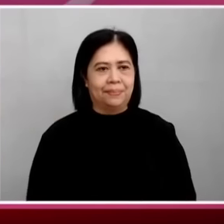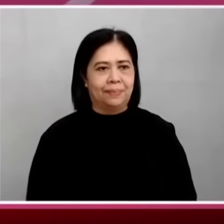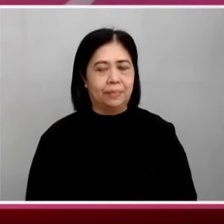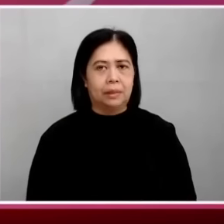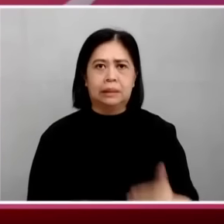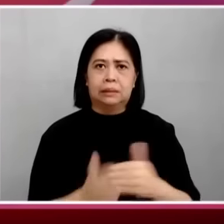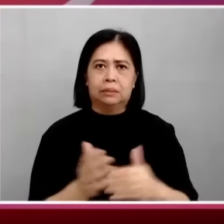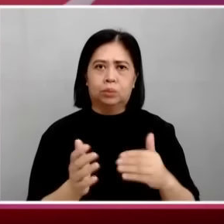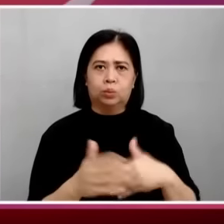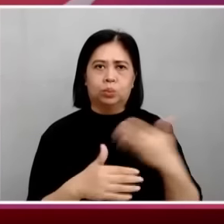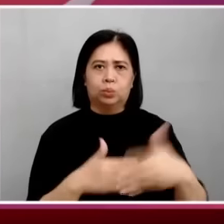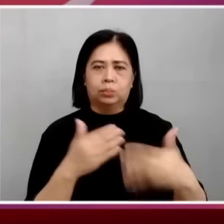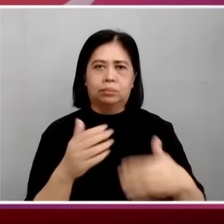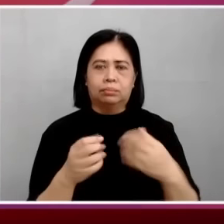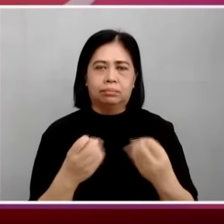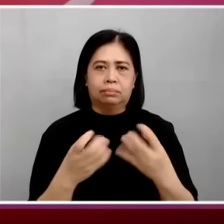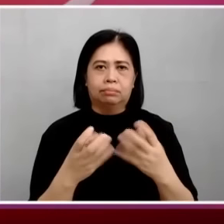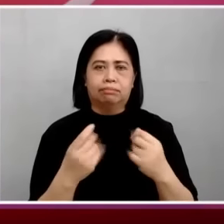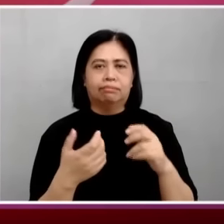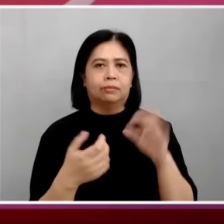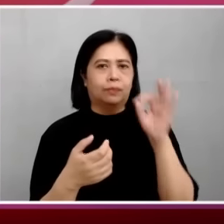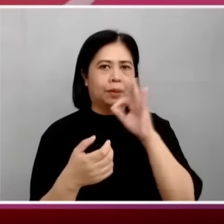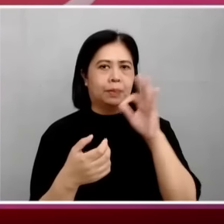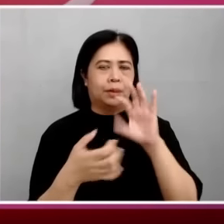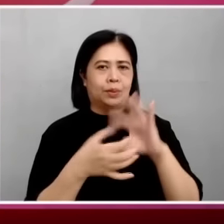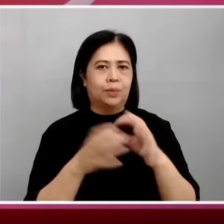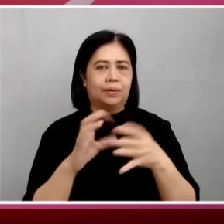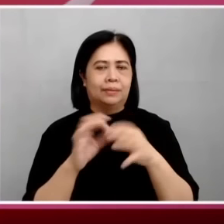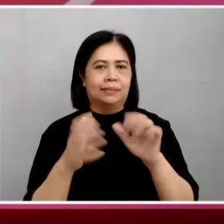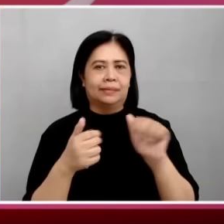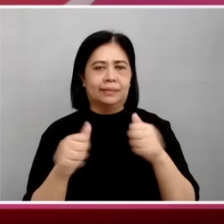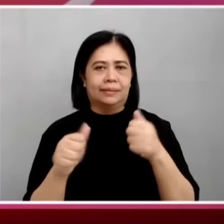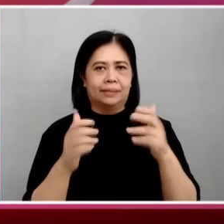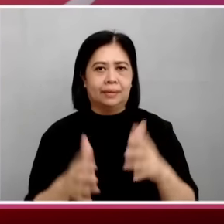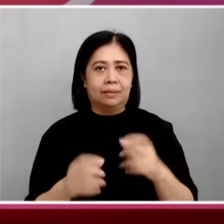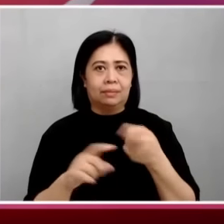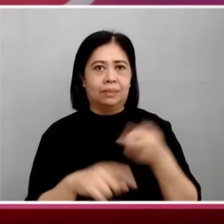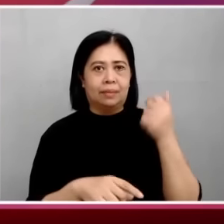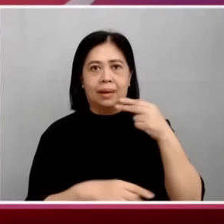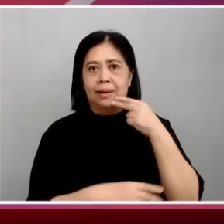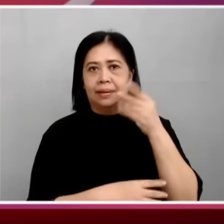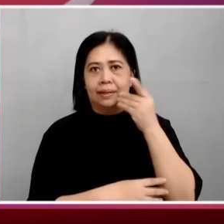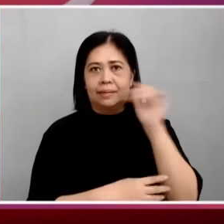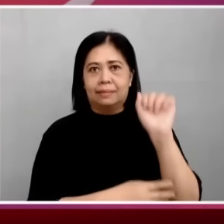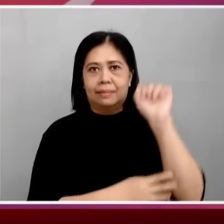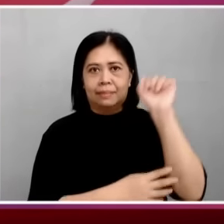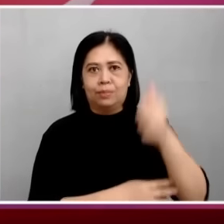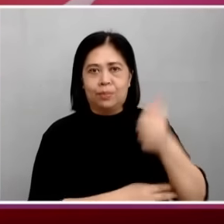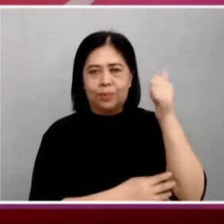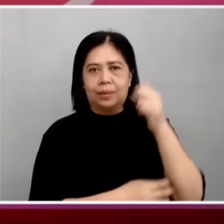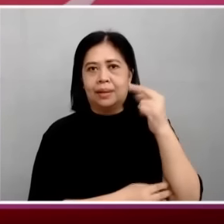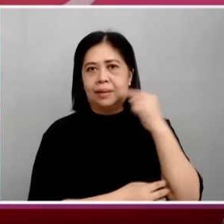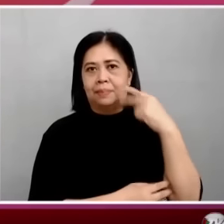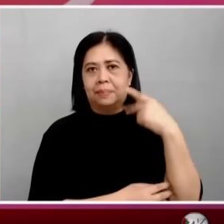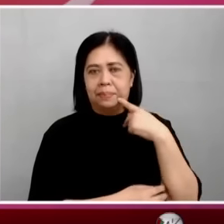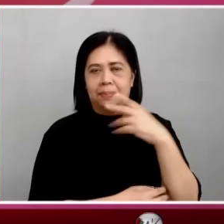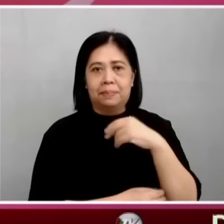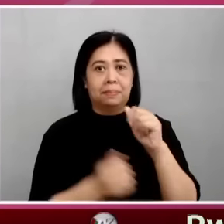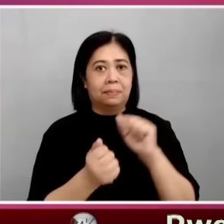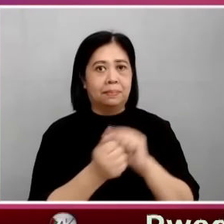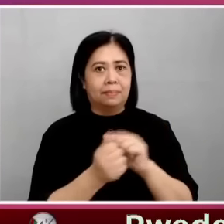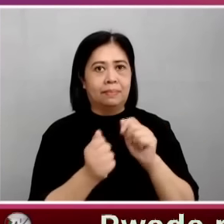Sunod-sunod ang tagumpay ng mga Pinoy athletes sa Tokyo Olympics. Mula sa panalo ni Heidelin Diaz, Nesty Petesio, pati na sa